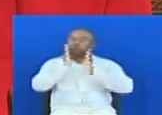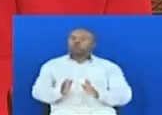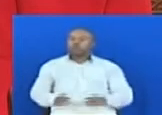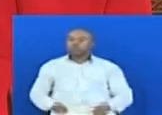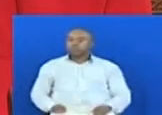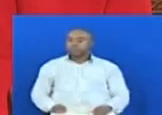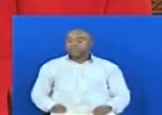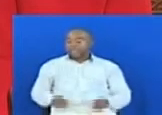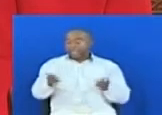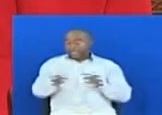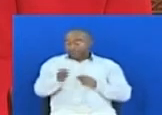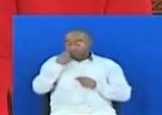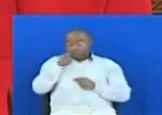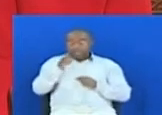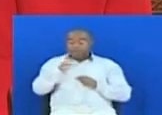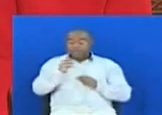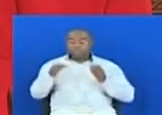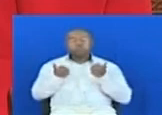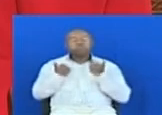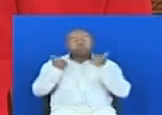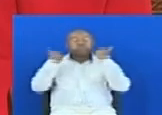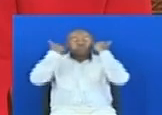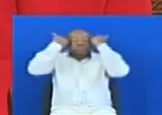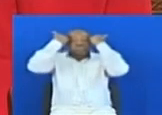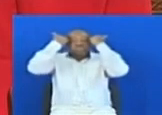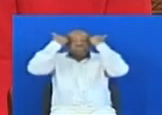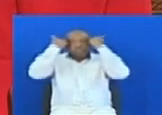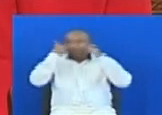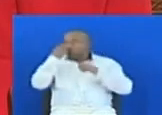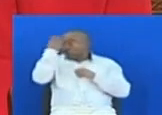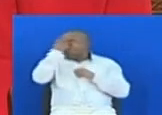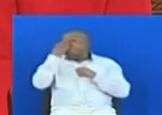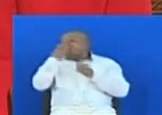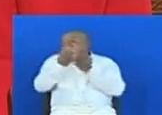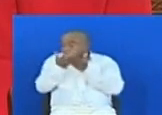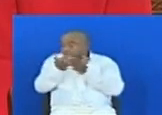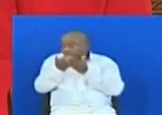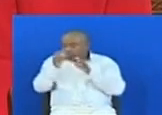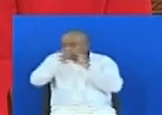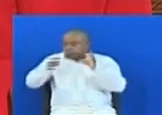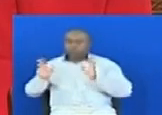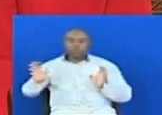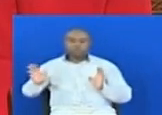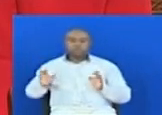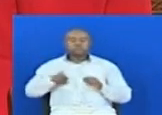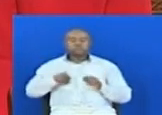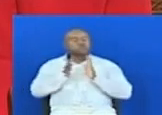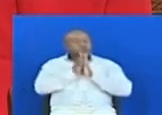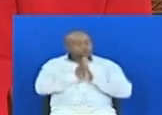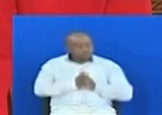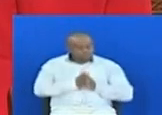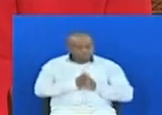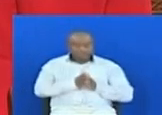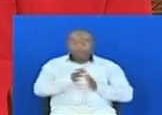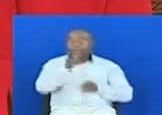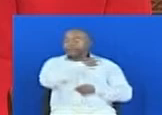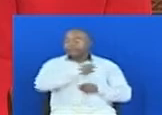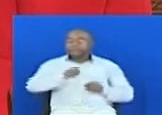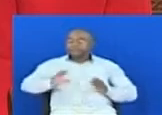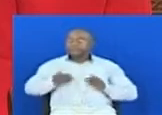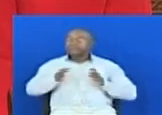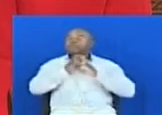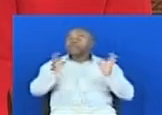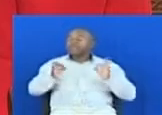kama maji yameshakuwa maji marefu, wasitafute sababu za maji marefu. Tunamwombea rais wetu maisha marefu,